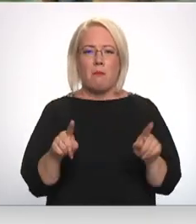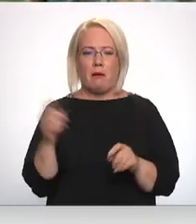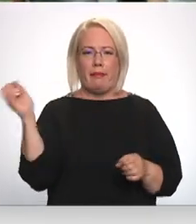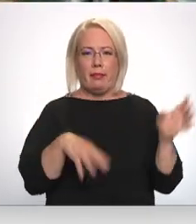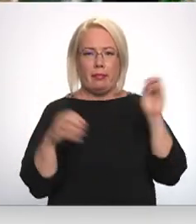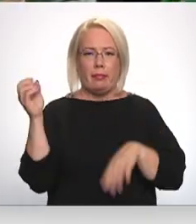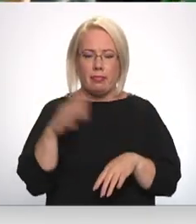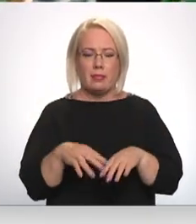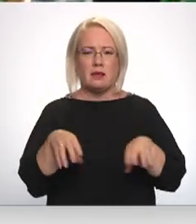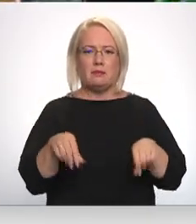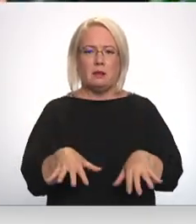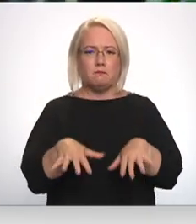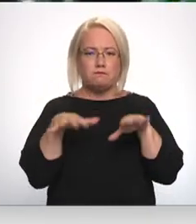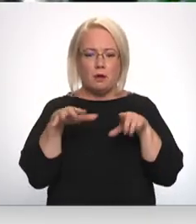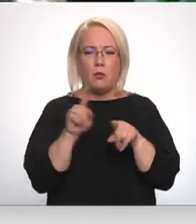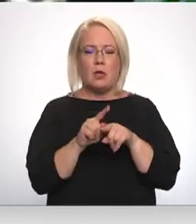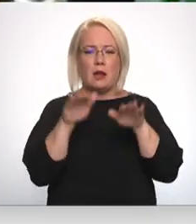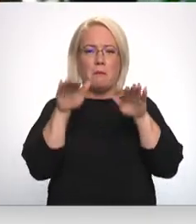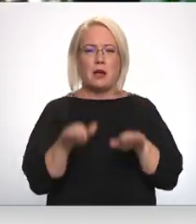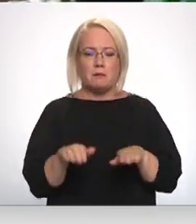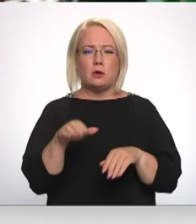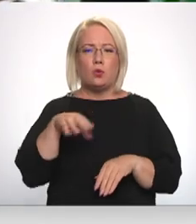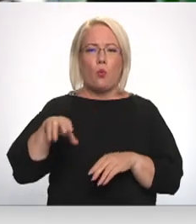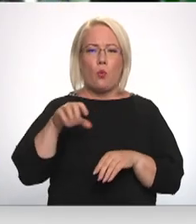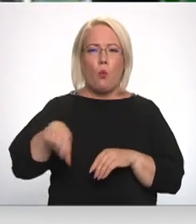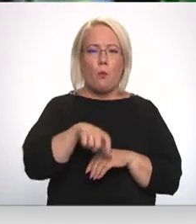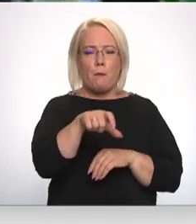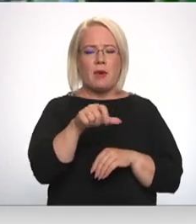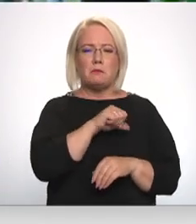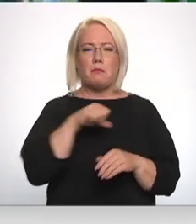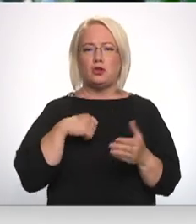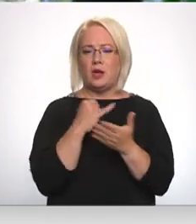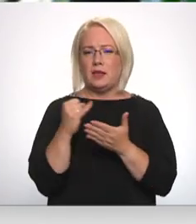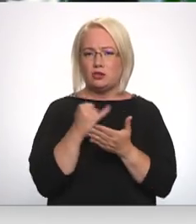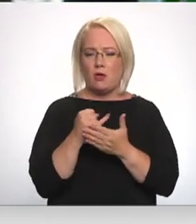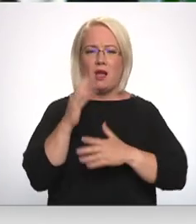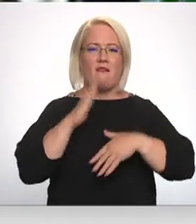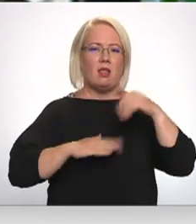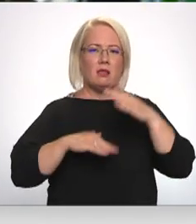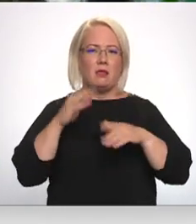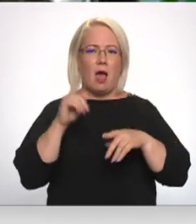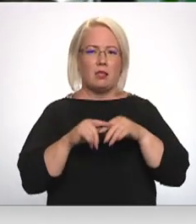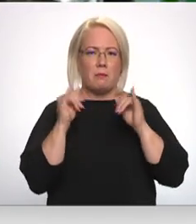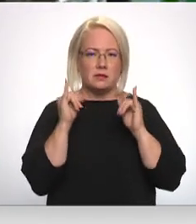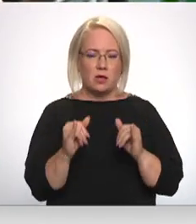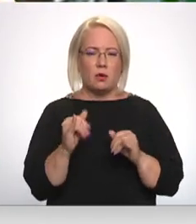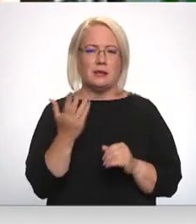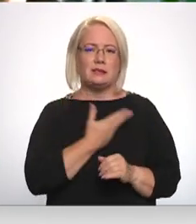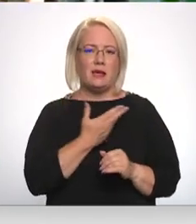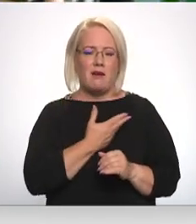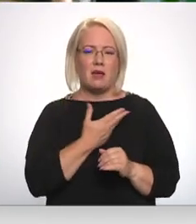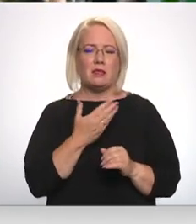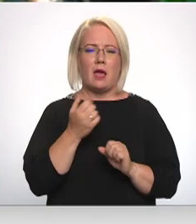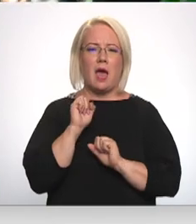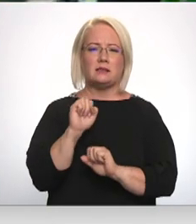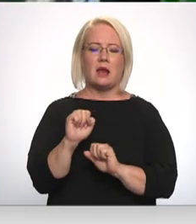to pazeminās gan upes pašatīrīšanās spēja, gan upes kā biotopa kvalitāte, un arī dzīvotne retajām un īpaši aizsargājumām